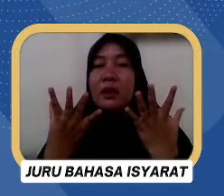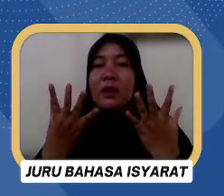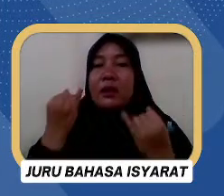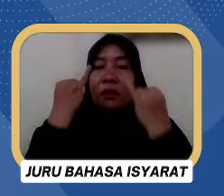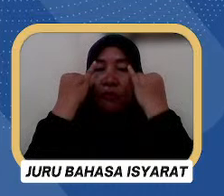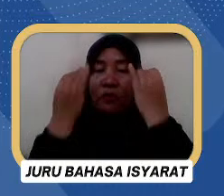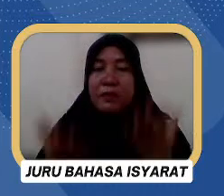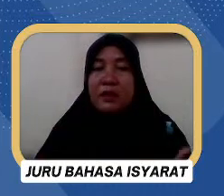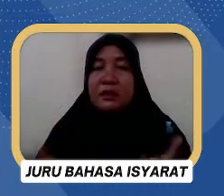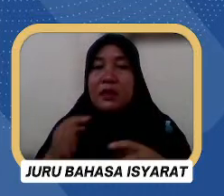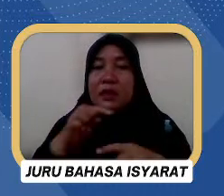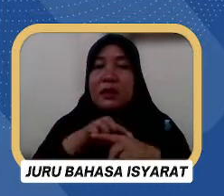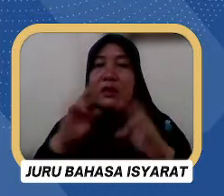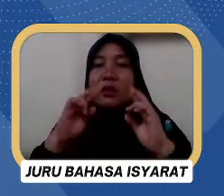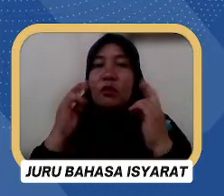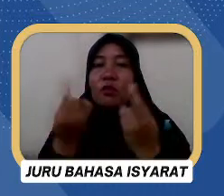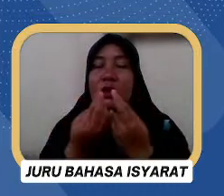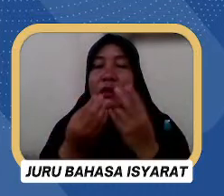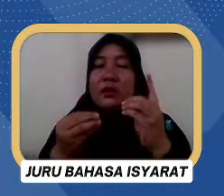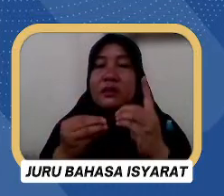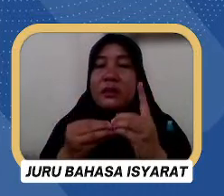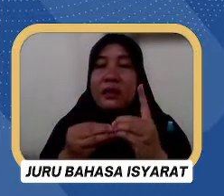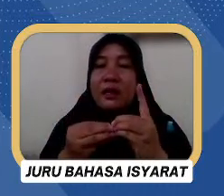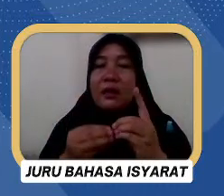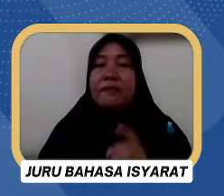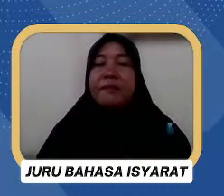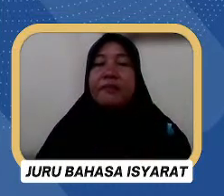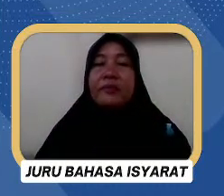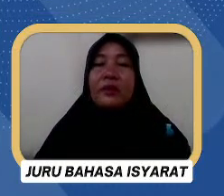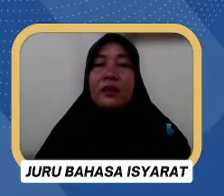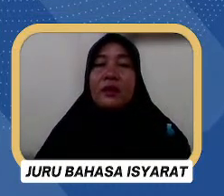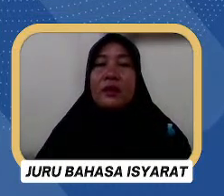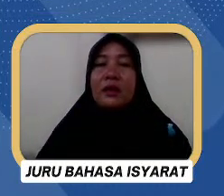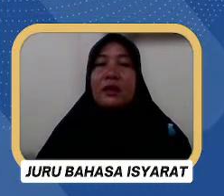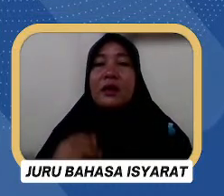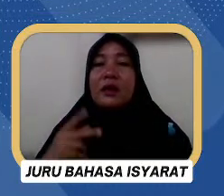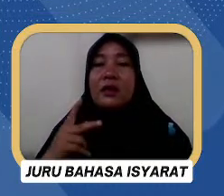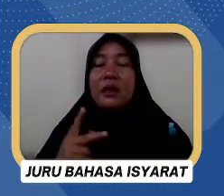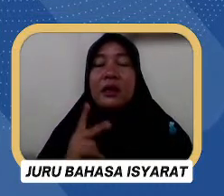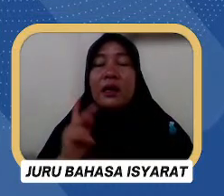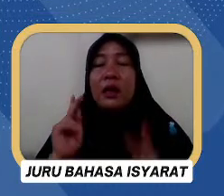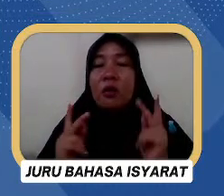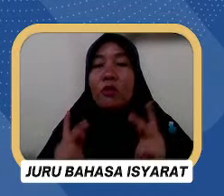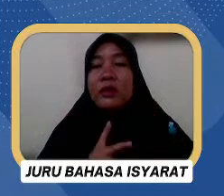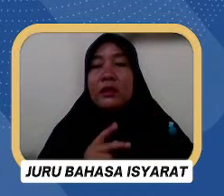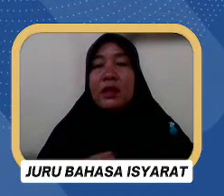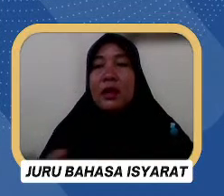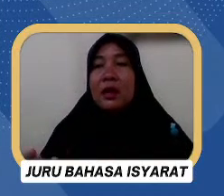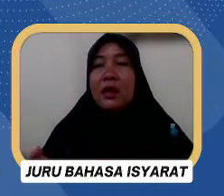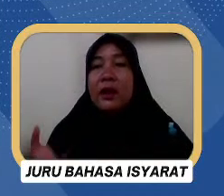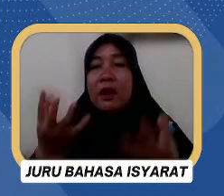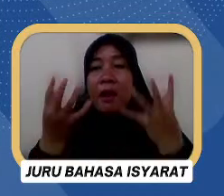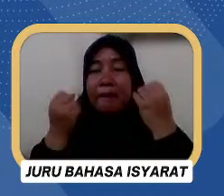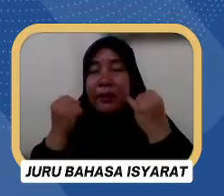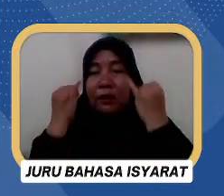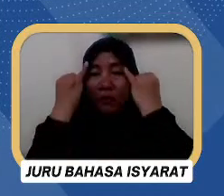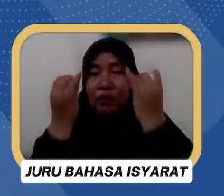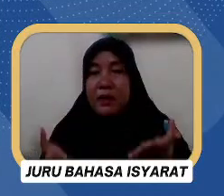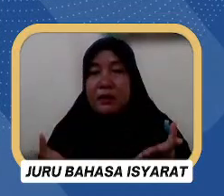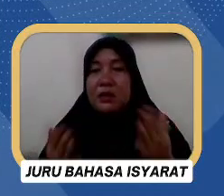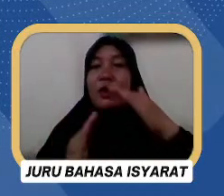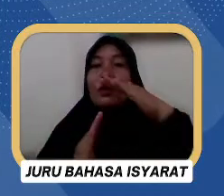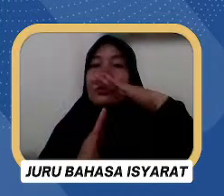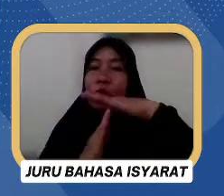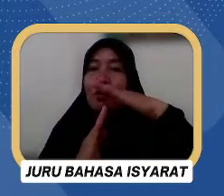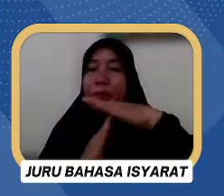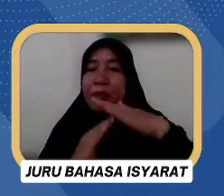ada, 3S yang tadi. Yang pertama adalah spot, kita menemukan, stop, itu harus berhenti di kita, dan swap, kita menggantikan informasi tersebut